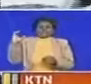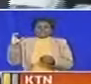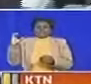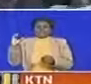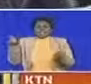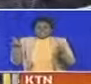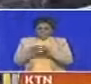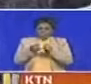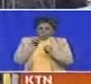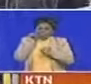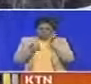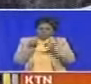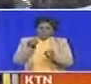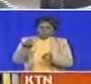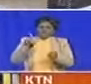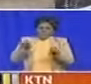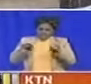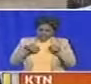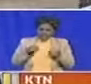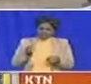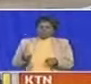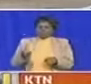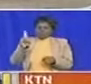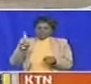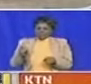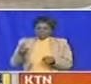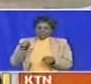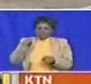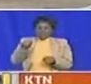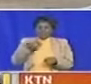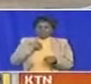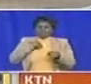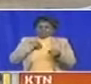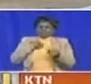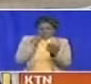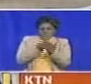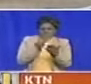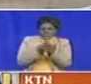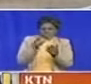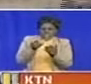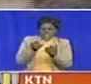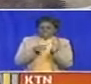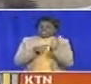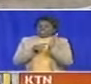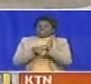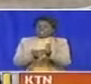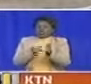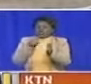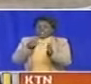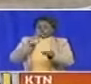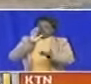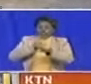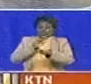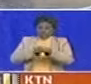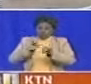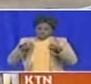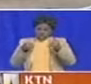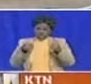Bensouda sasa amefichua kwamba Rais Uhuru Kenyatta ako na mapungufu kwenye kesi yake, ufichuzi ambao huenda ikawa ni habari njema ya